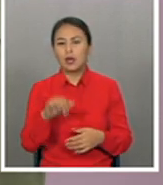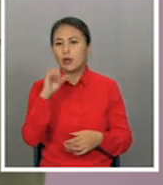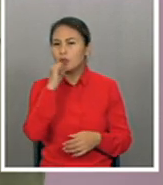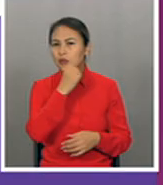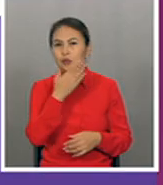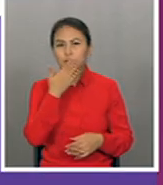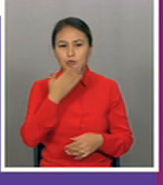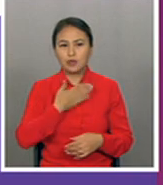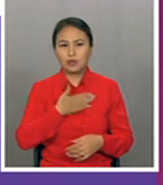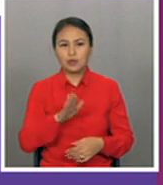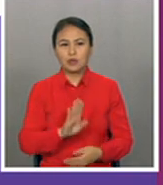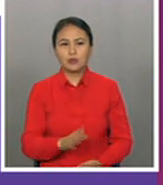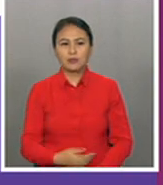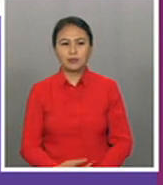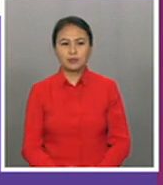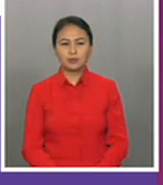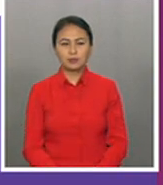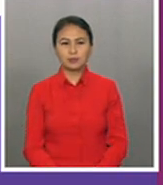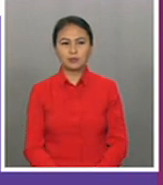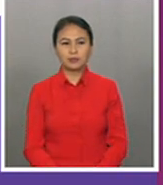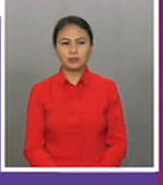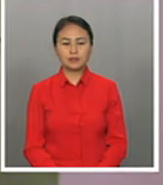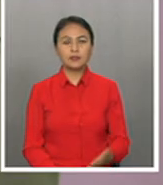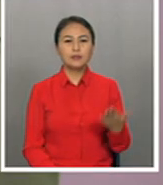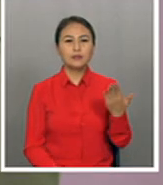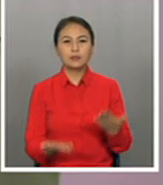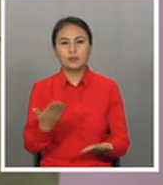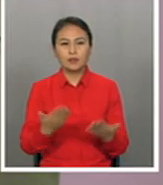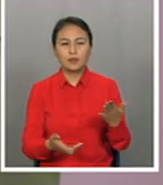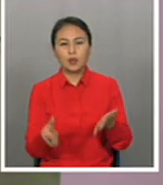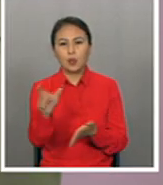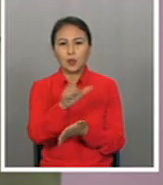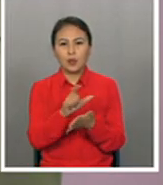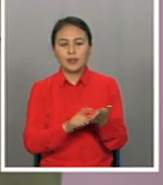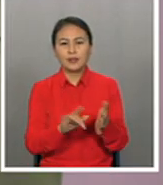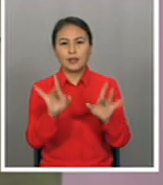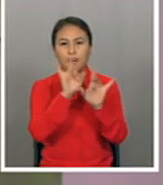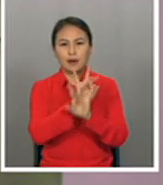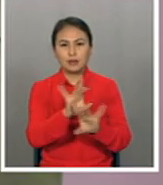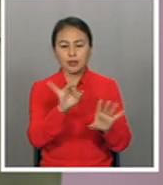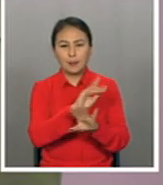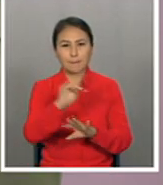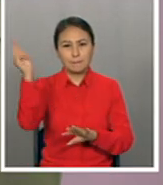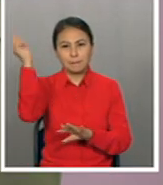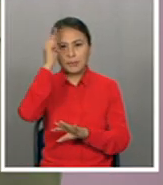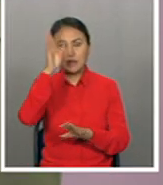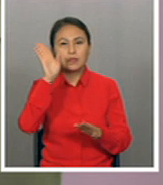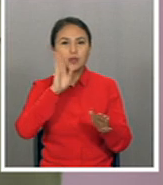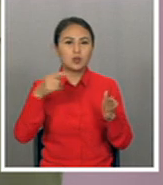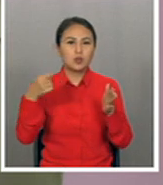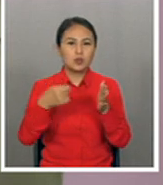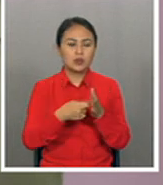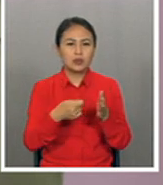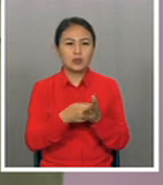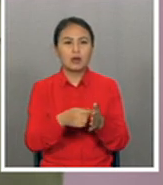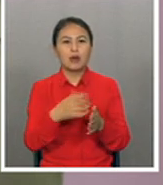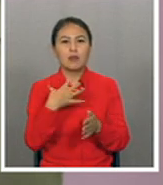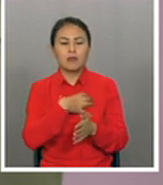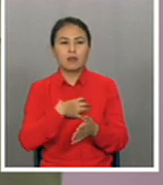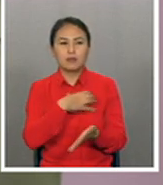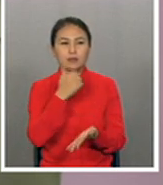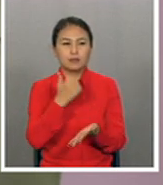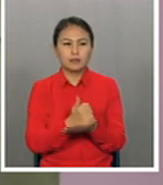Жалқауды сүймейді екен. Ендеше өлеңде айтылғандай білім нәрімен сусындап парасатты болып